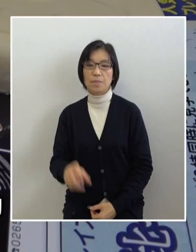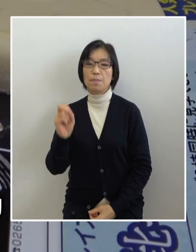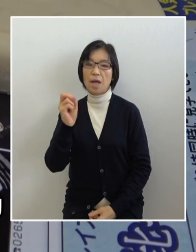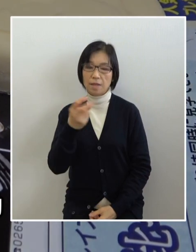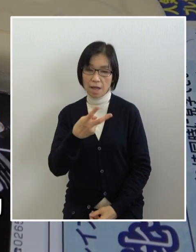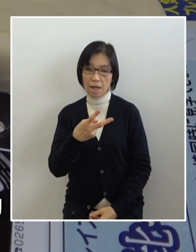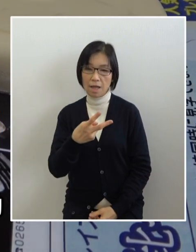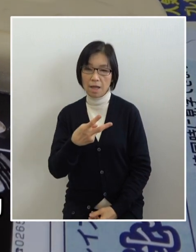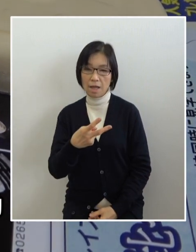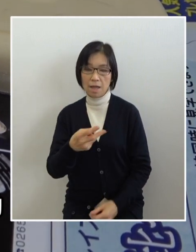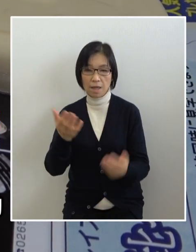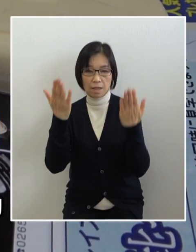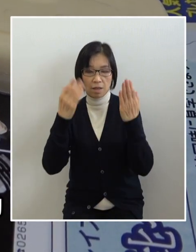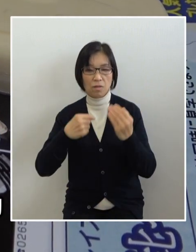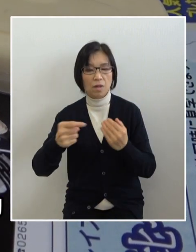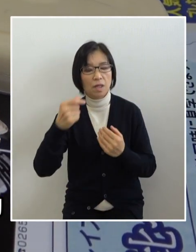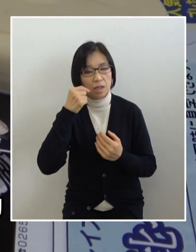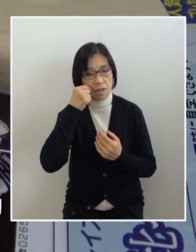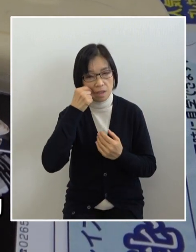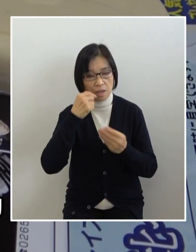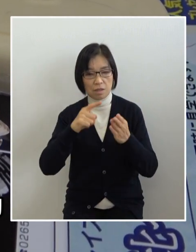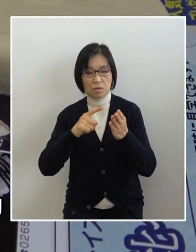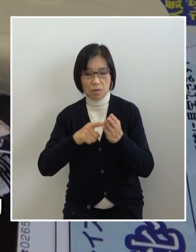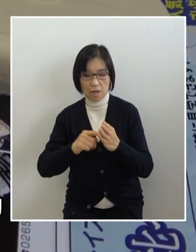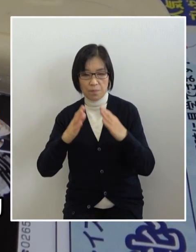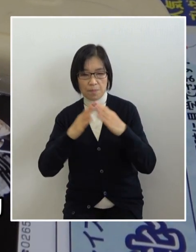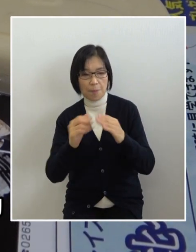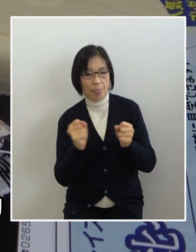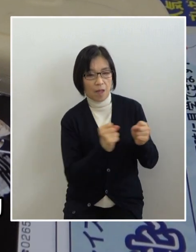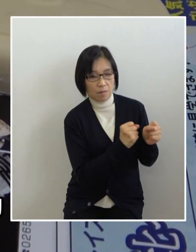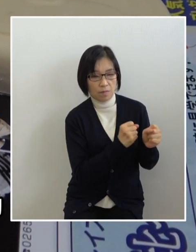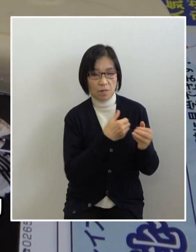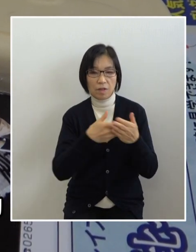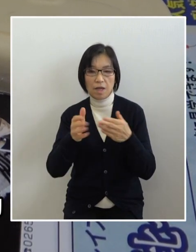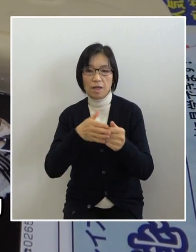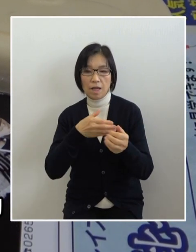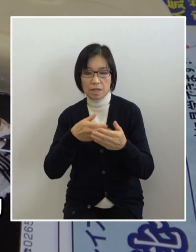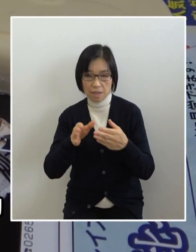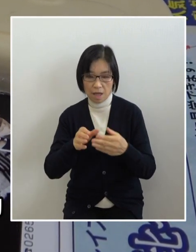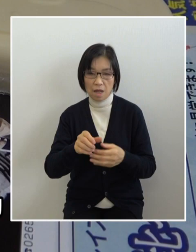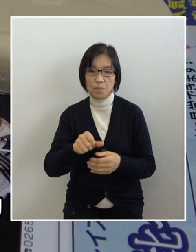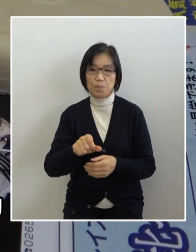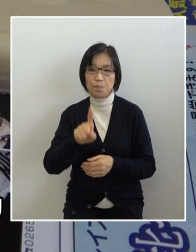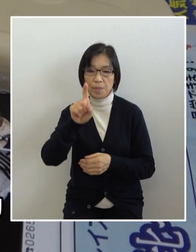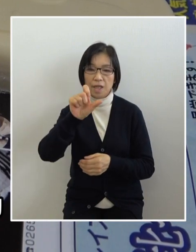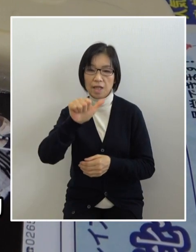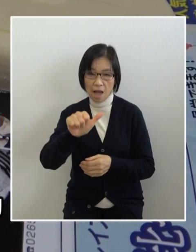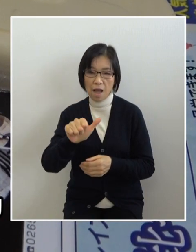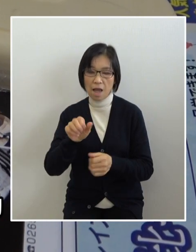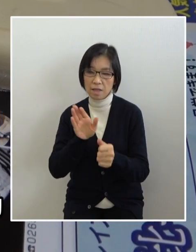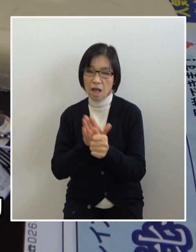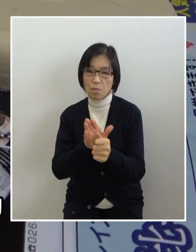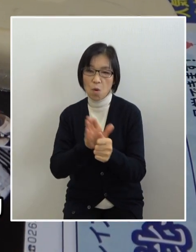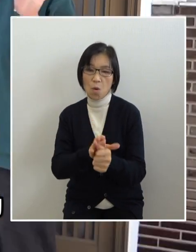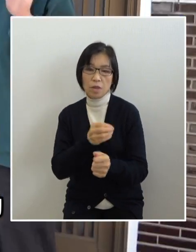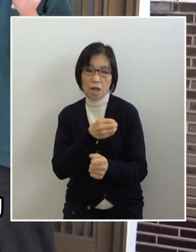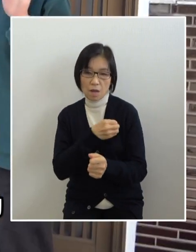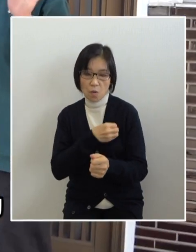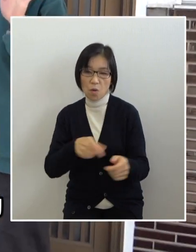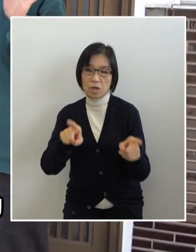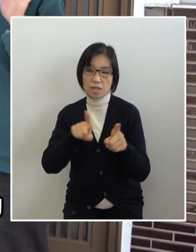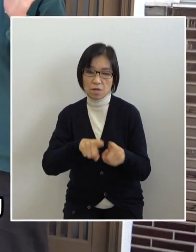また不登校、引きこもりを経験したピアサポーターも一緒に活動しています。